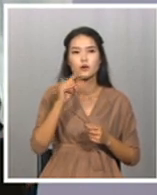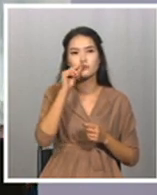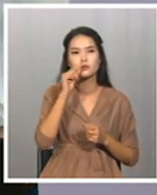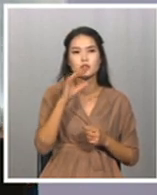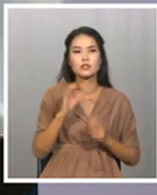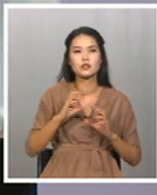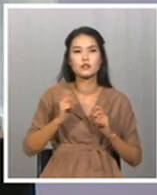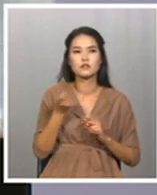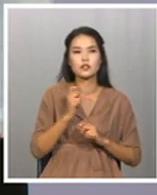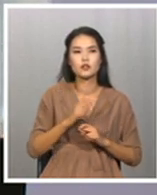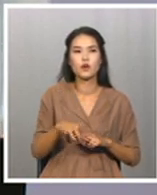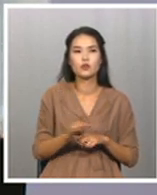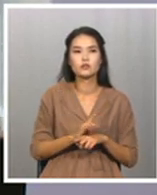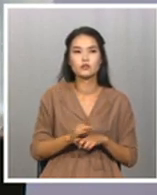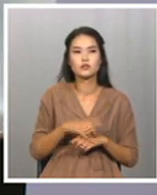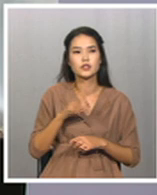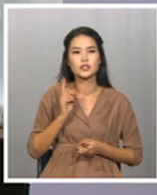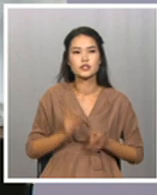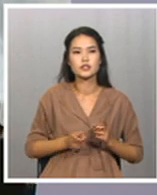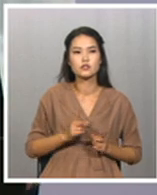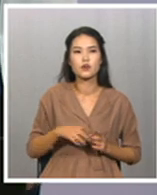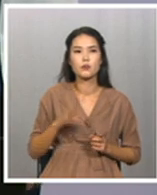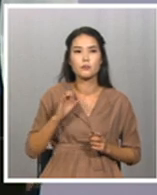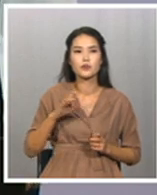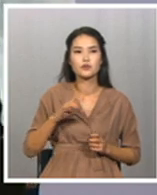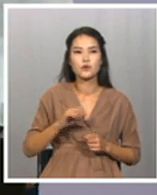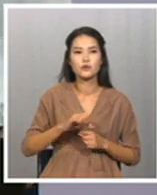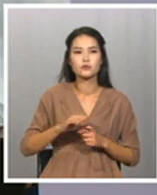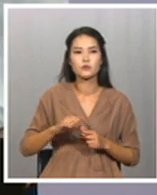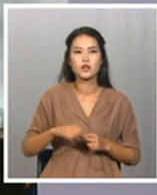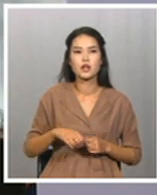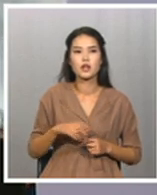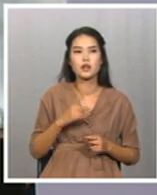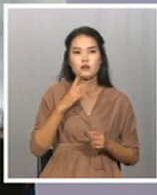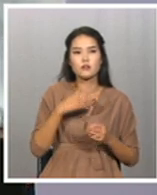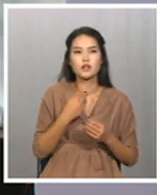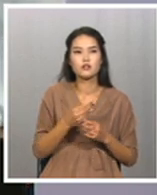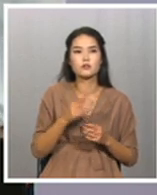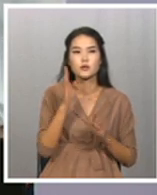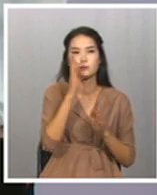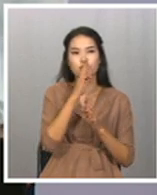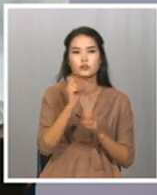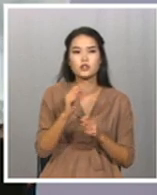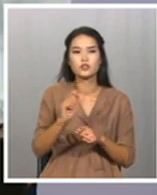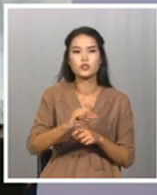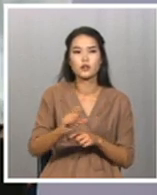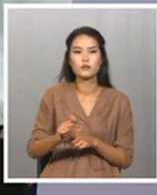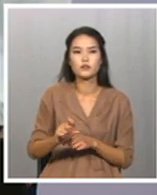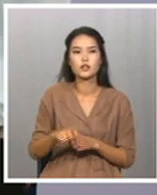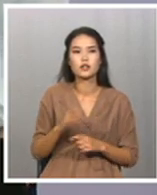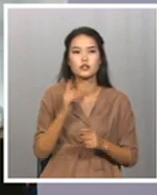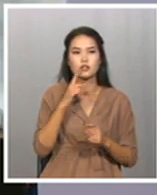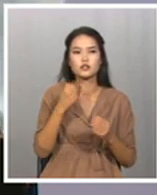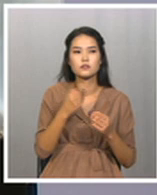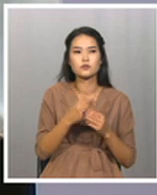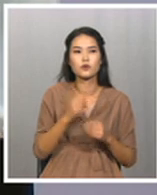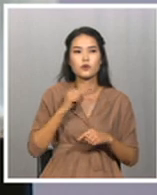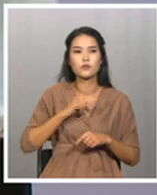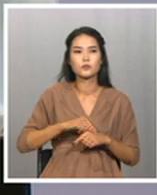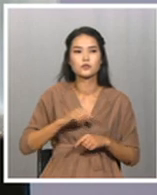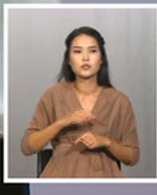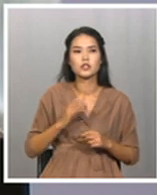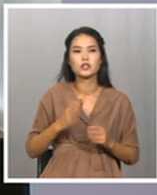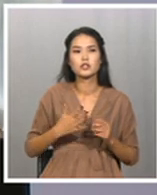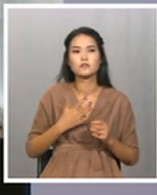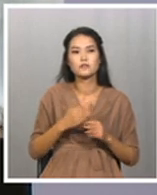мужества на войне, ложного и истинного патриотизма, влияние природы на человека, несоответствие